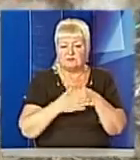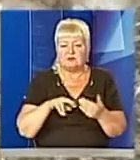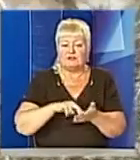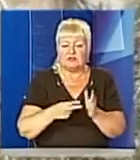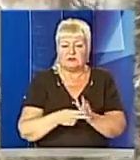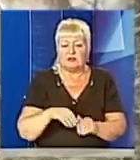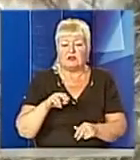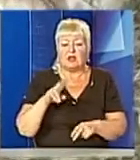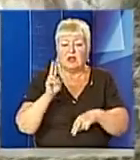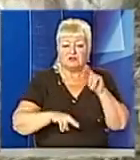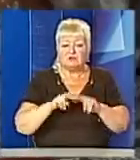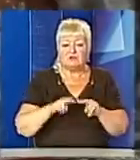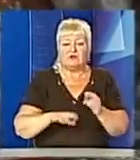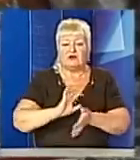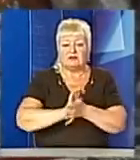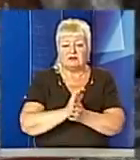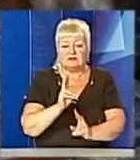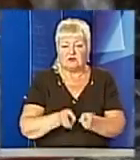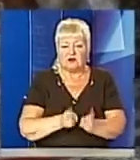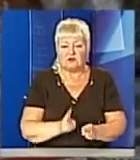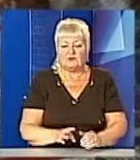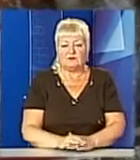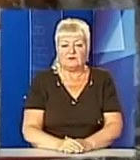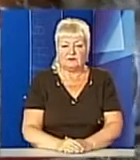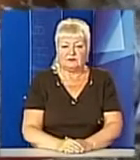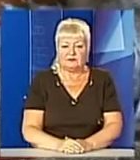збудувати сироварню. Ольга Тимуляк, новини.